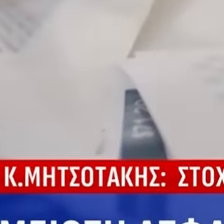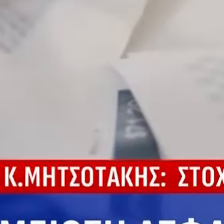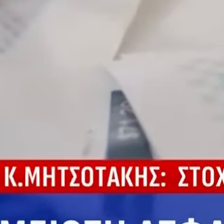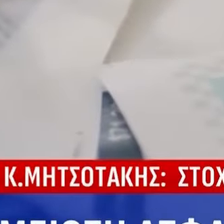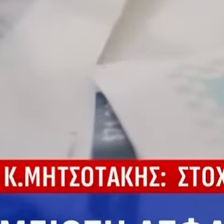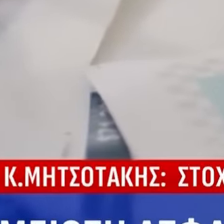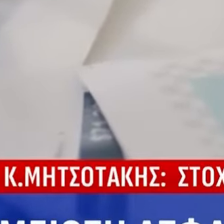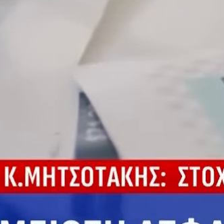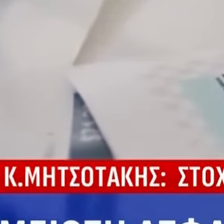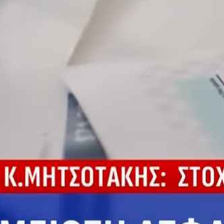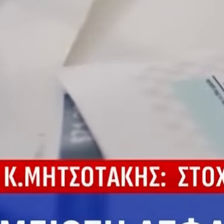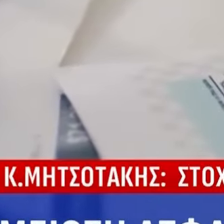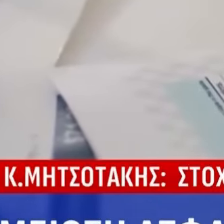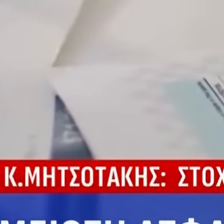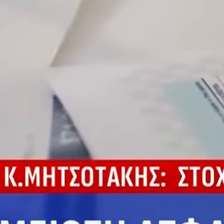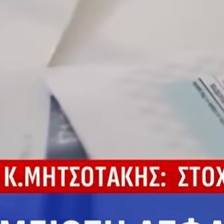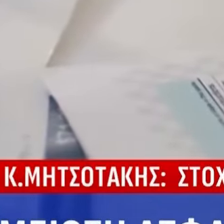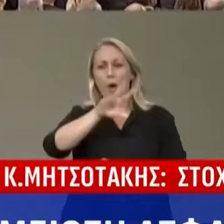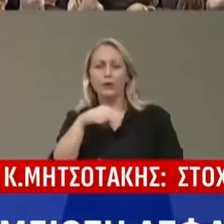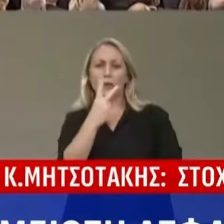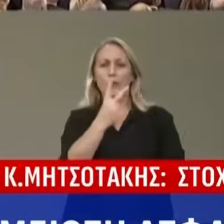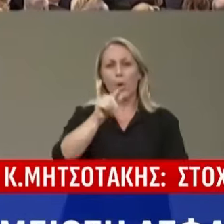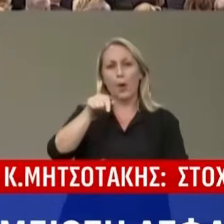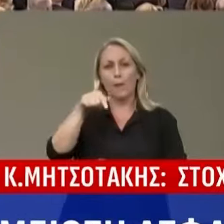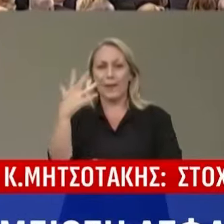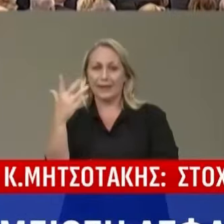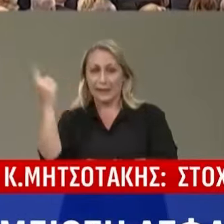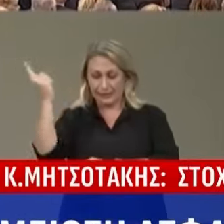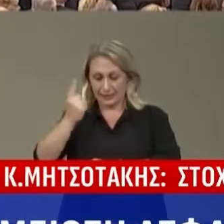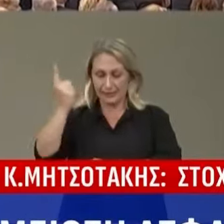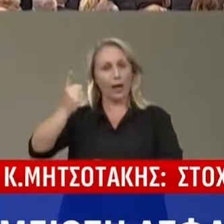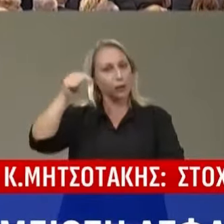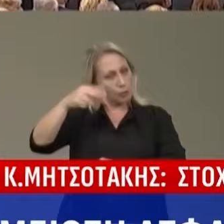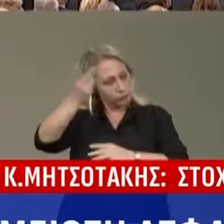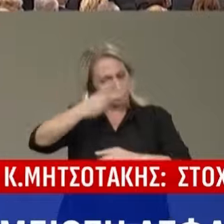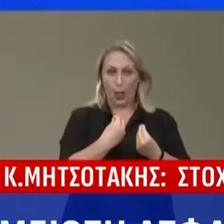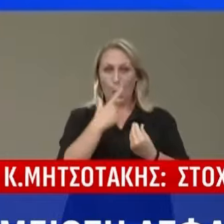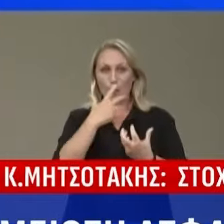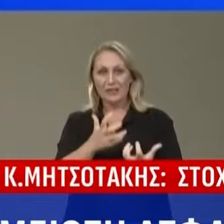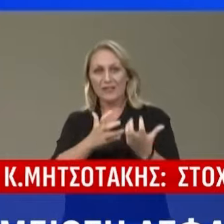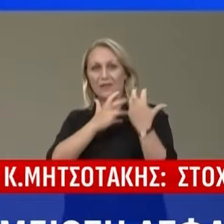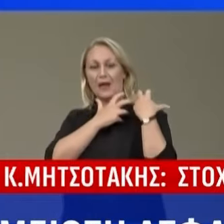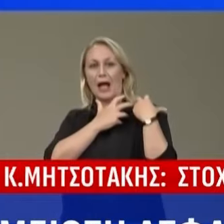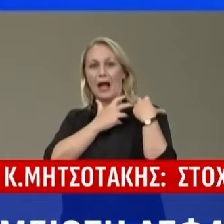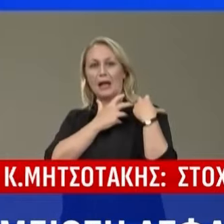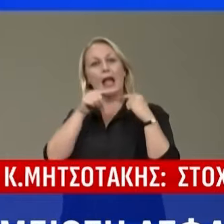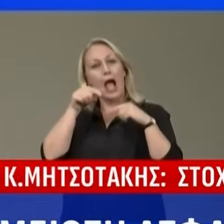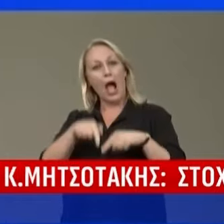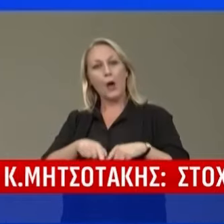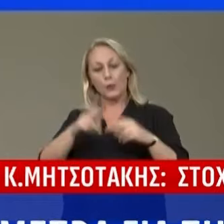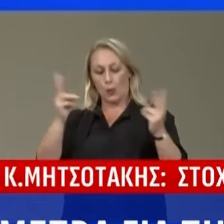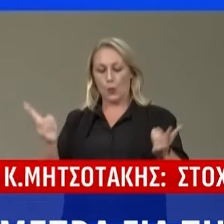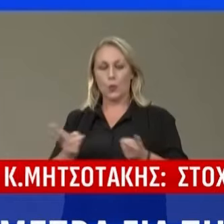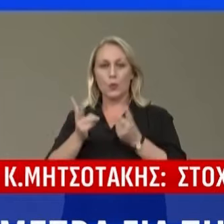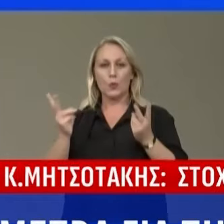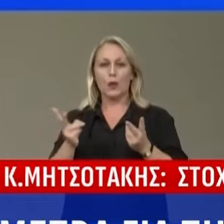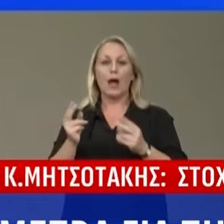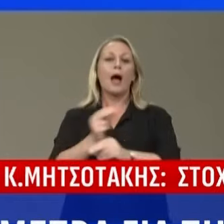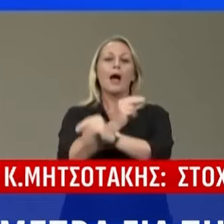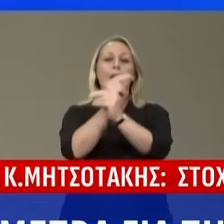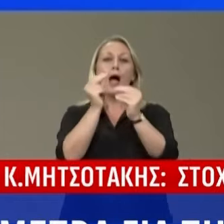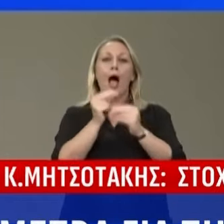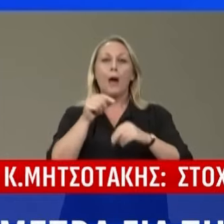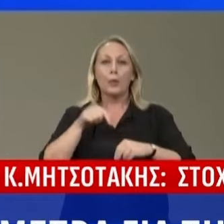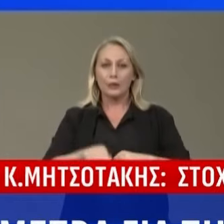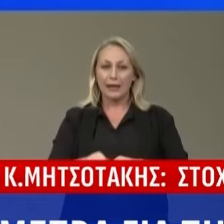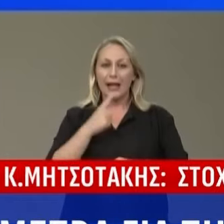της κυβέρνησης, στο οποίο κυριαρχεί η μείωση των ασφαλιστικών εισφορών κατά μία μονάδα. Θεωρώ ξεχωριστή μία